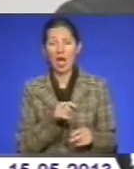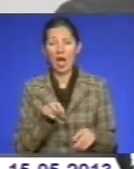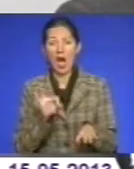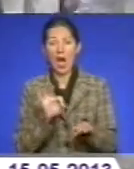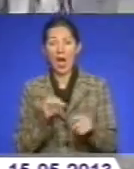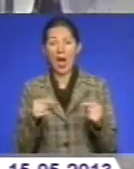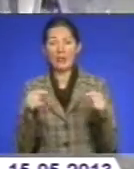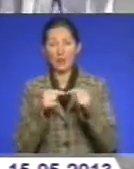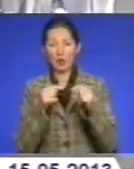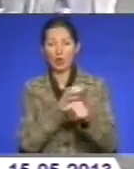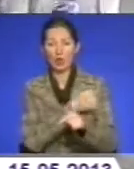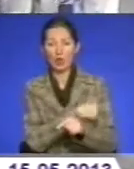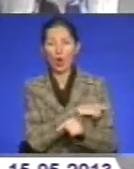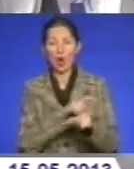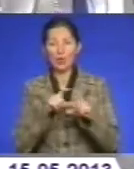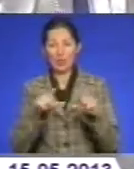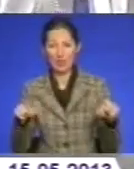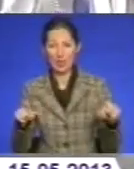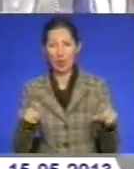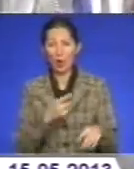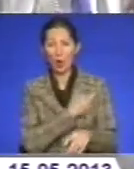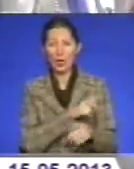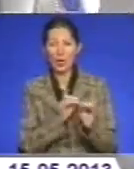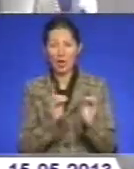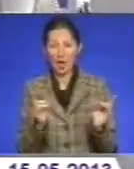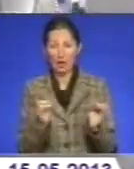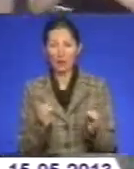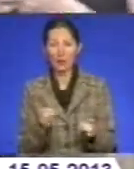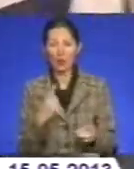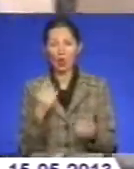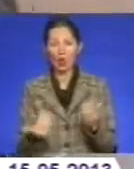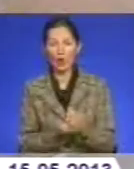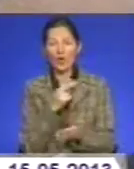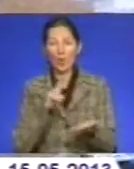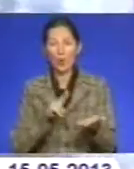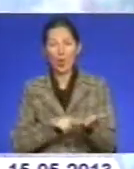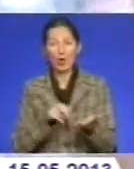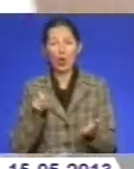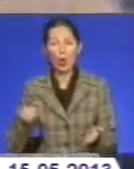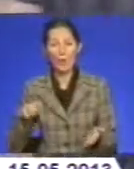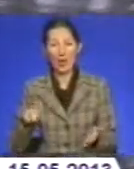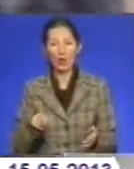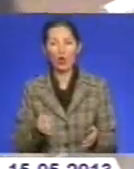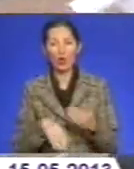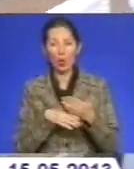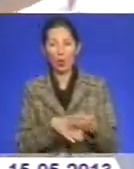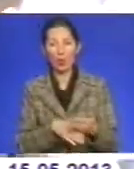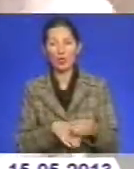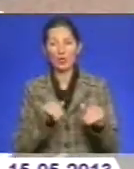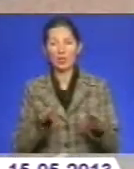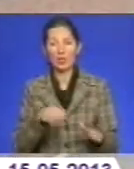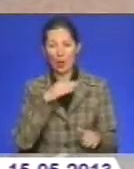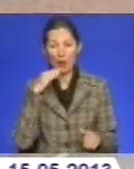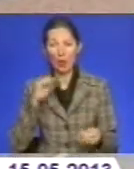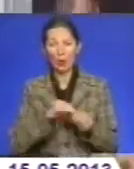діагностичного центру. Новий податок на пиво дозволить розв'язати одразу декілька проблем. По-перше, підвищення акцизу призведе до здорожчання кожної пляшки